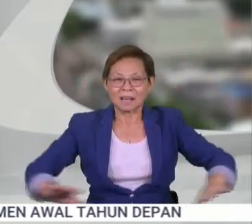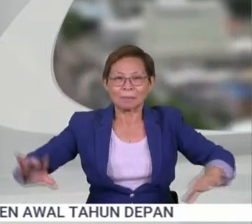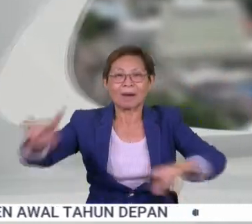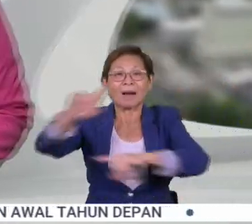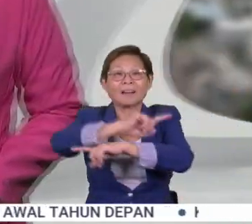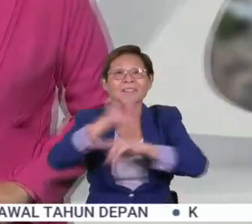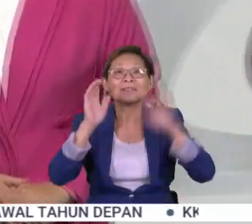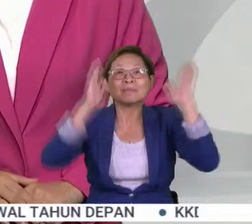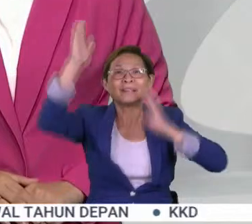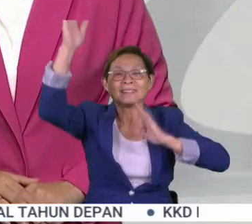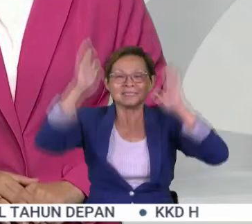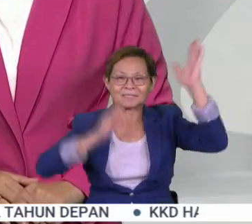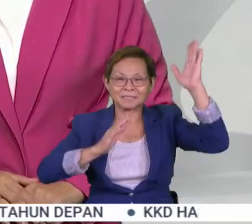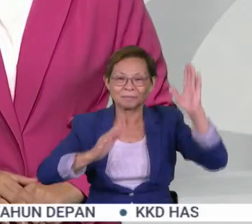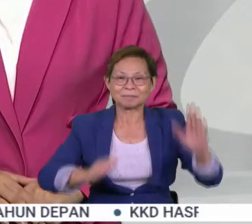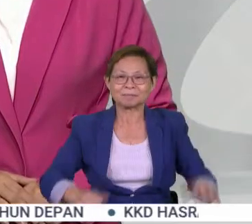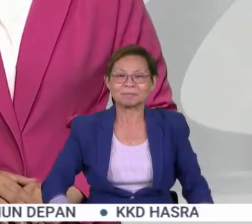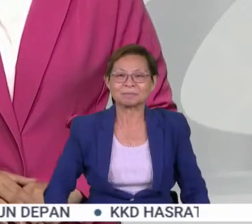Malaysia.